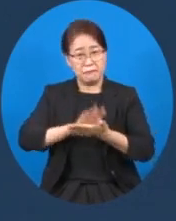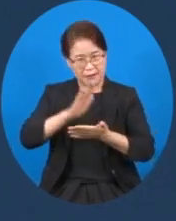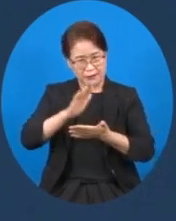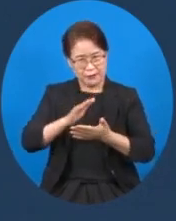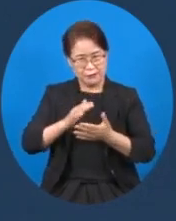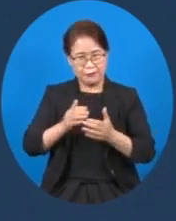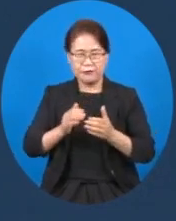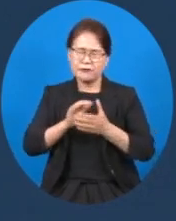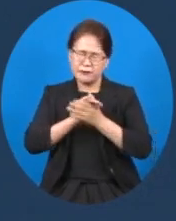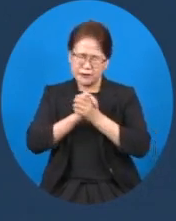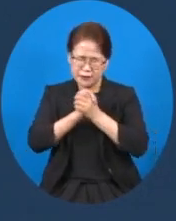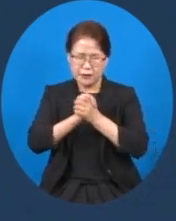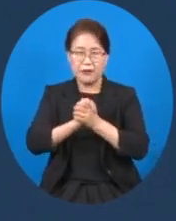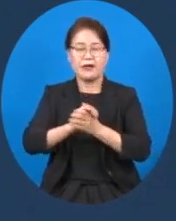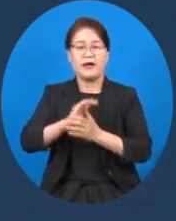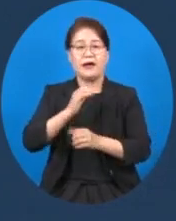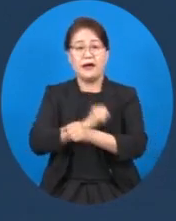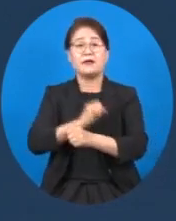이하여 기도를 하게 되죠.